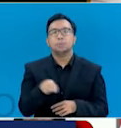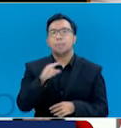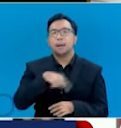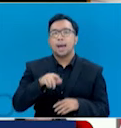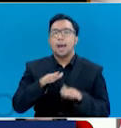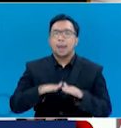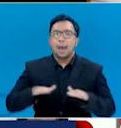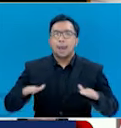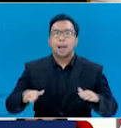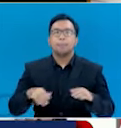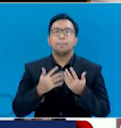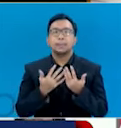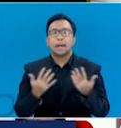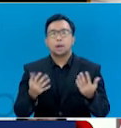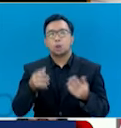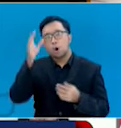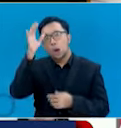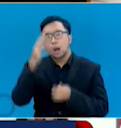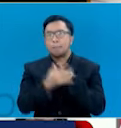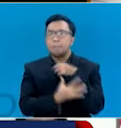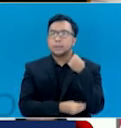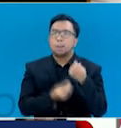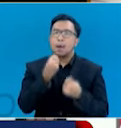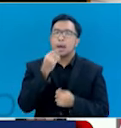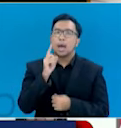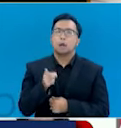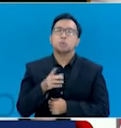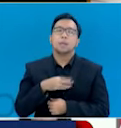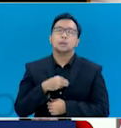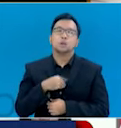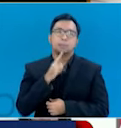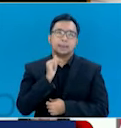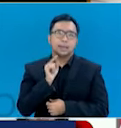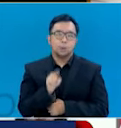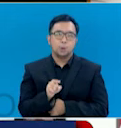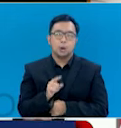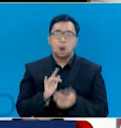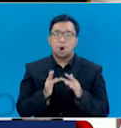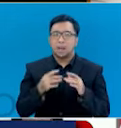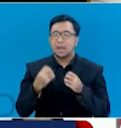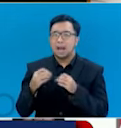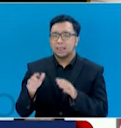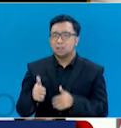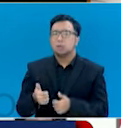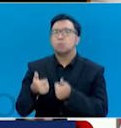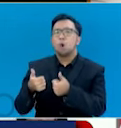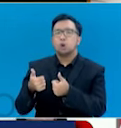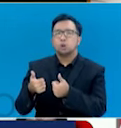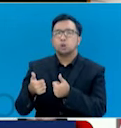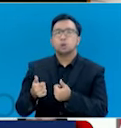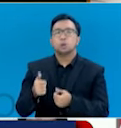makan, orang miskin harus makan. Itu maksud saya. Kalau internet gratis bagus untuk